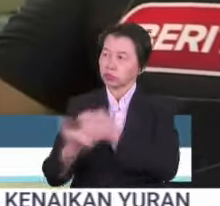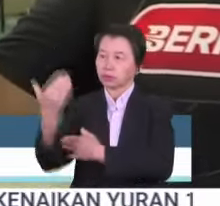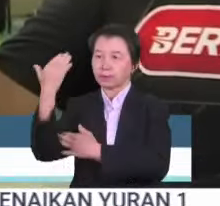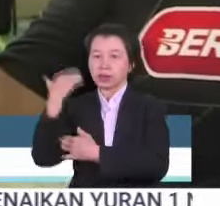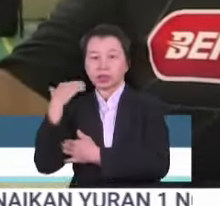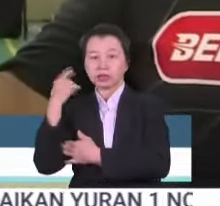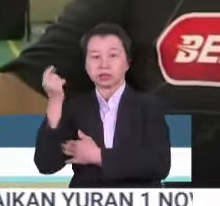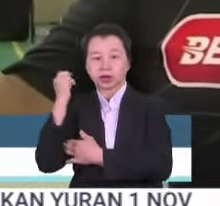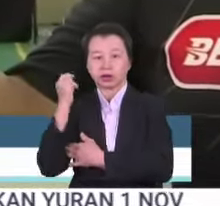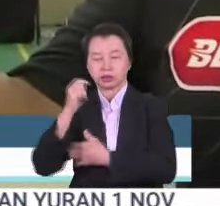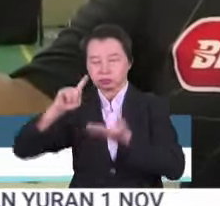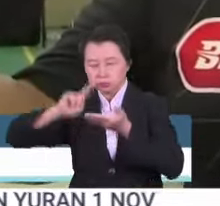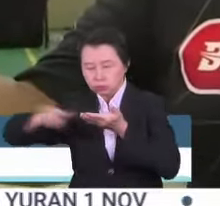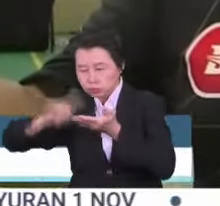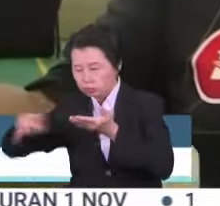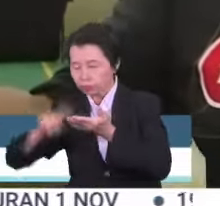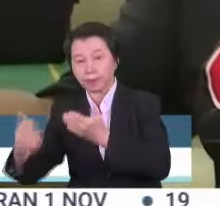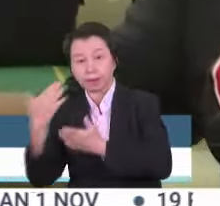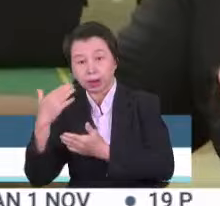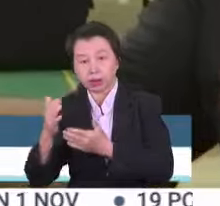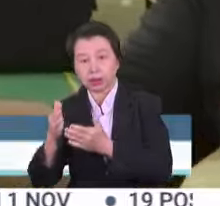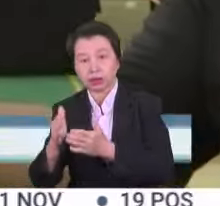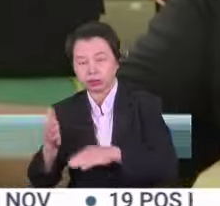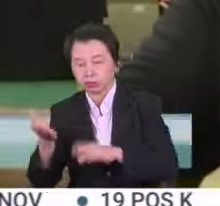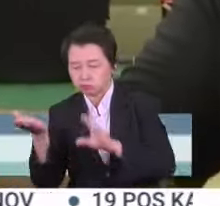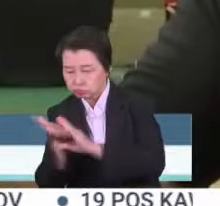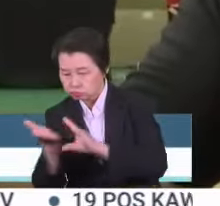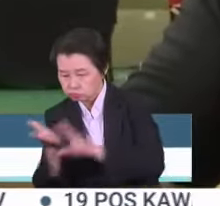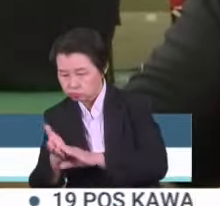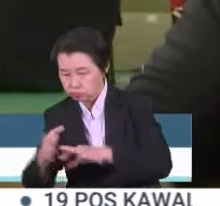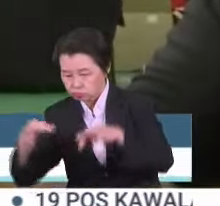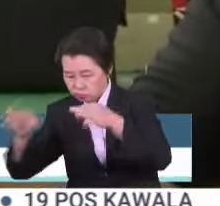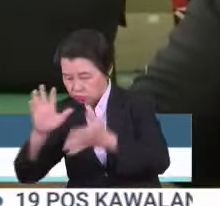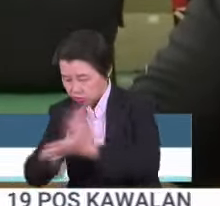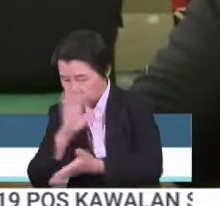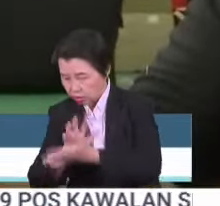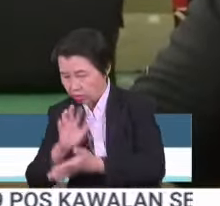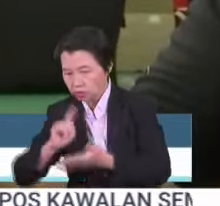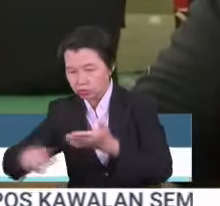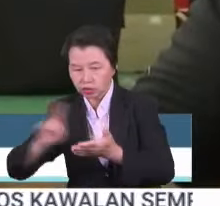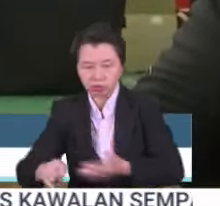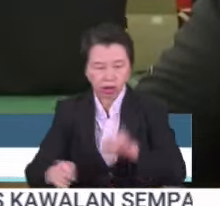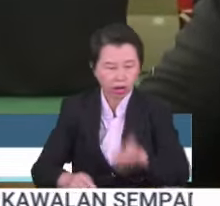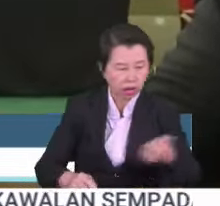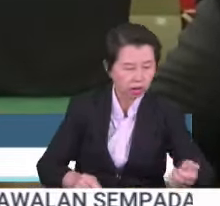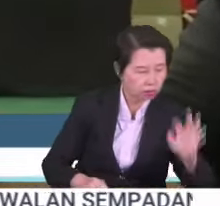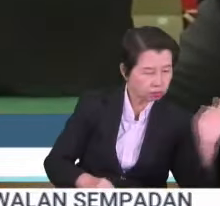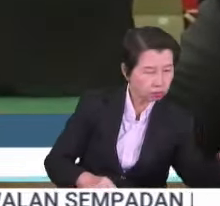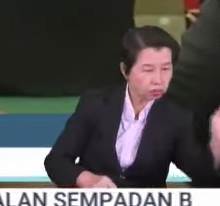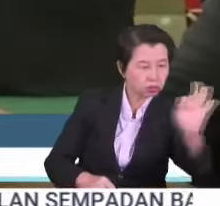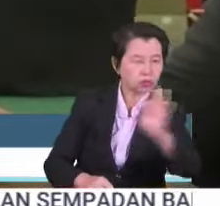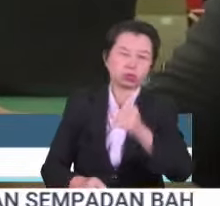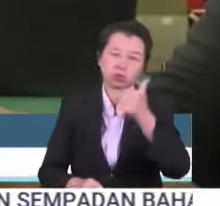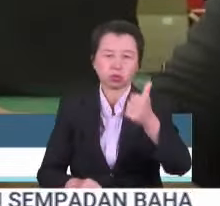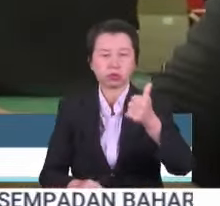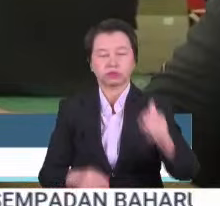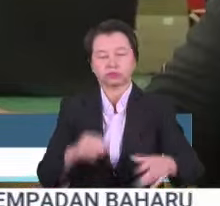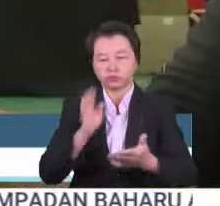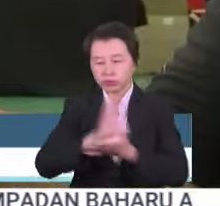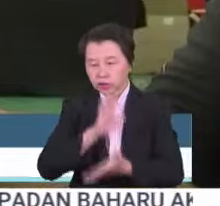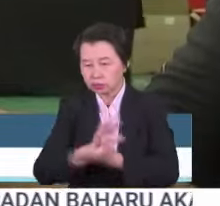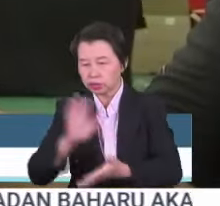adalah semakkan dokumen, semakkan peralatan untuk proses pengundian,